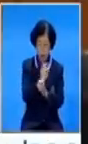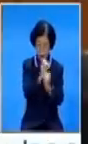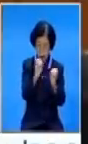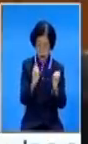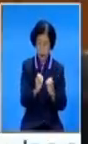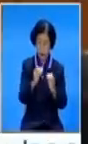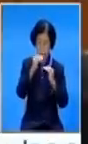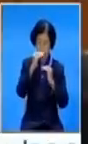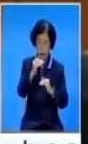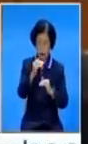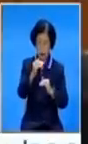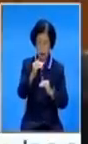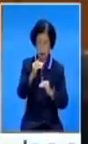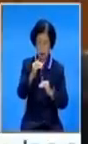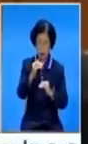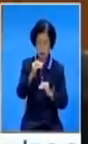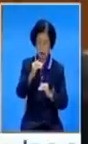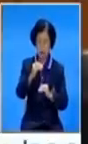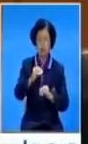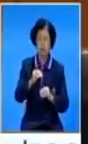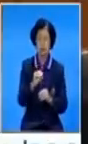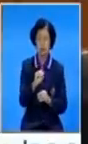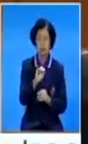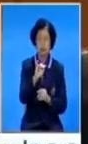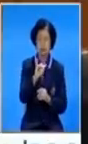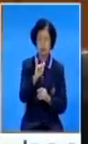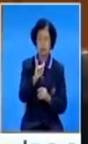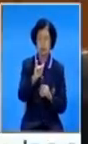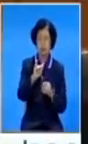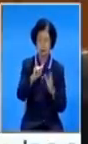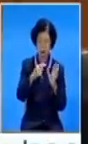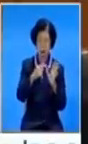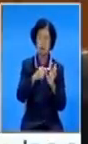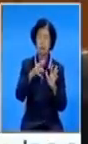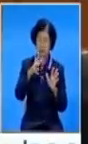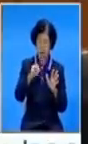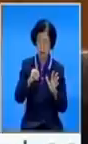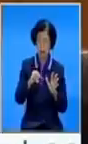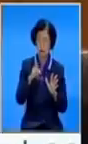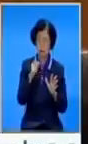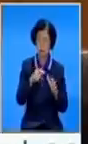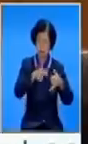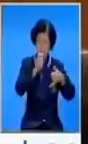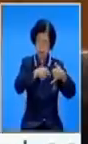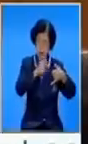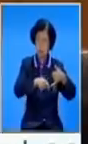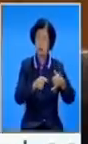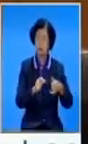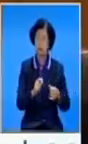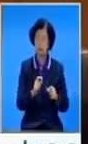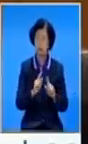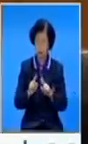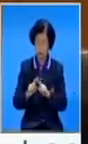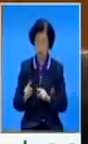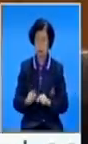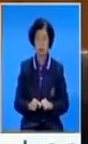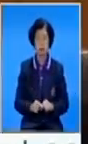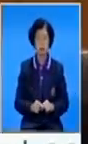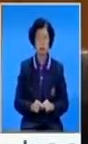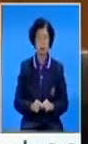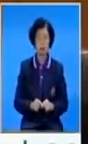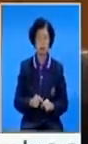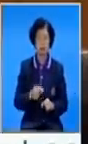ว่าต้องมีมาตรฐานอย่างนี้จะไปเอาเขมรมาเป็นรปภ.ไม่ได้ต้องรู้กฎหมายเบื้องต้นต้องรู้ระบบรักษาความปลอดภัยต้องรู้อัค